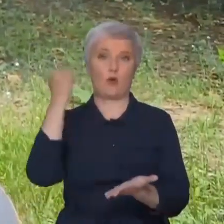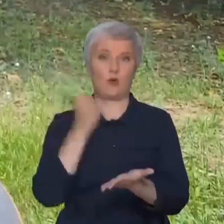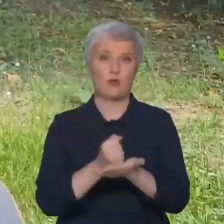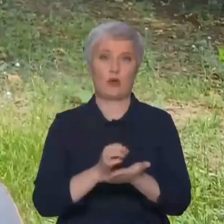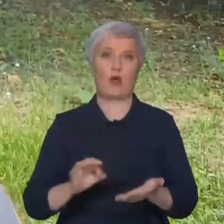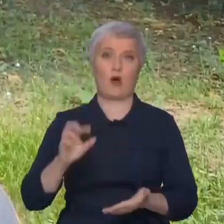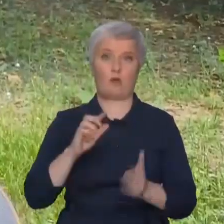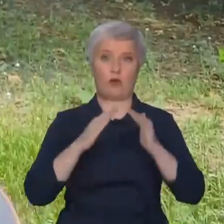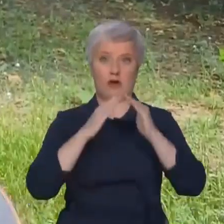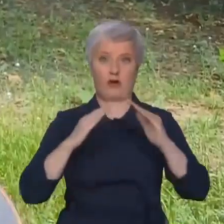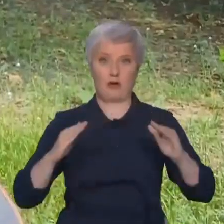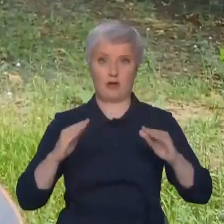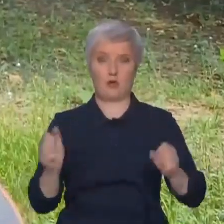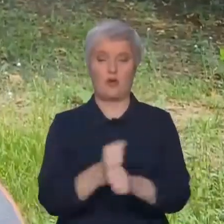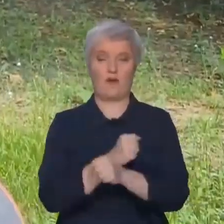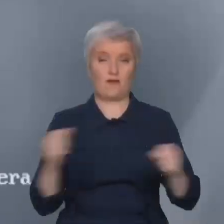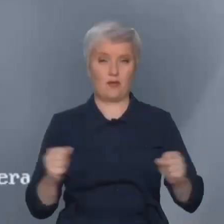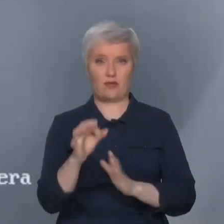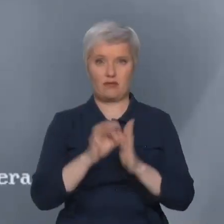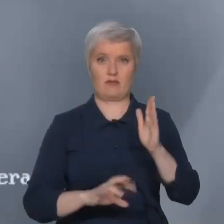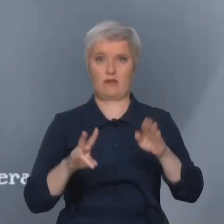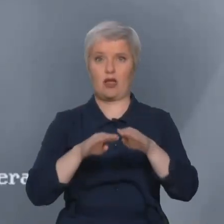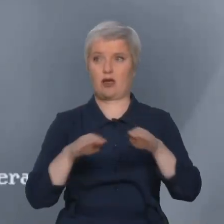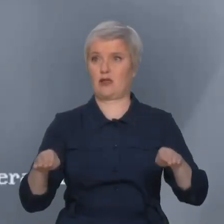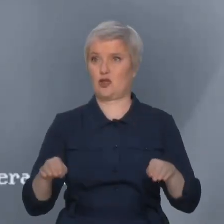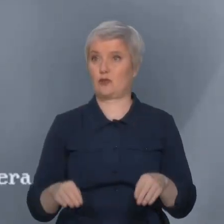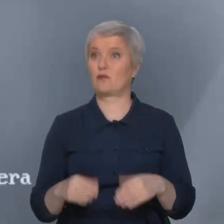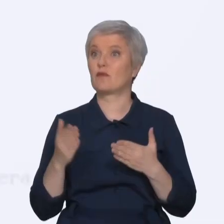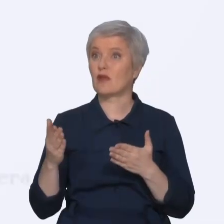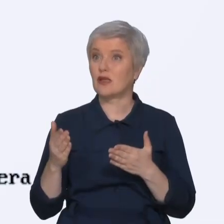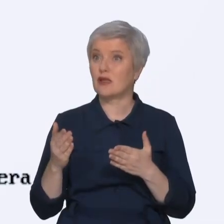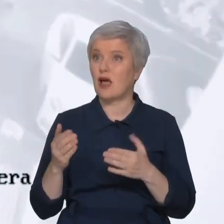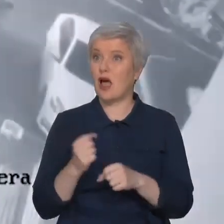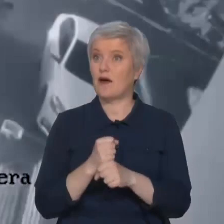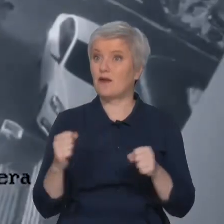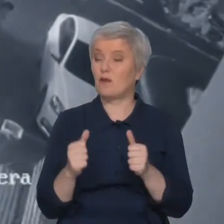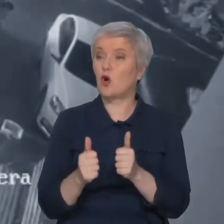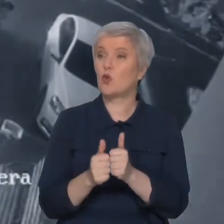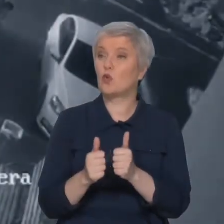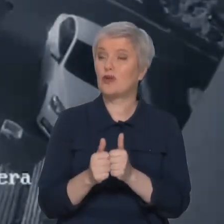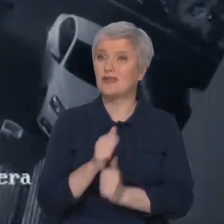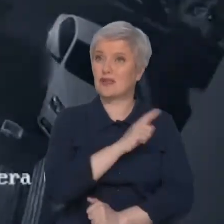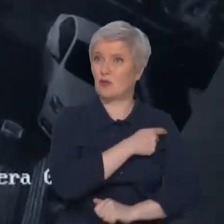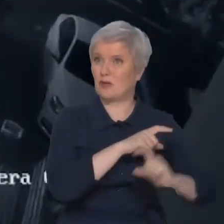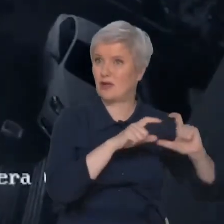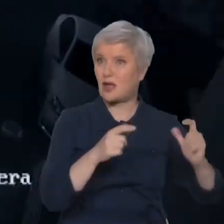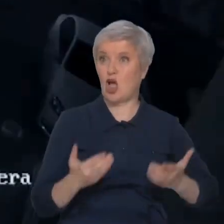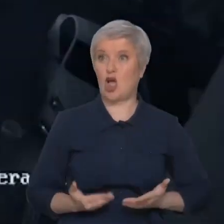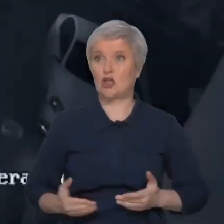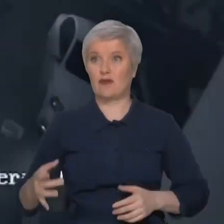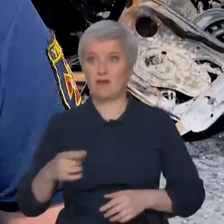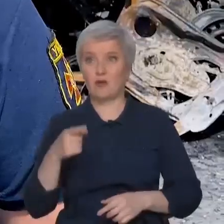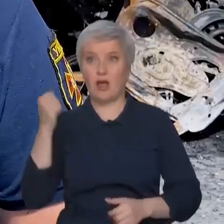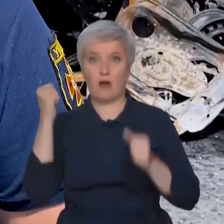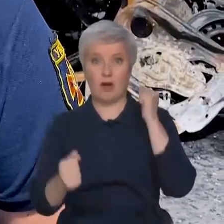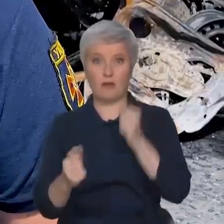кришу і спрацював одним вибухом на криші. А на цих кадрах вибух у сусідньому із лікарнею житловому кварталі. Сюди влучили ще 2